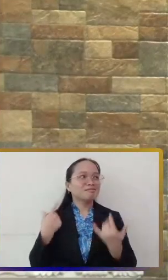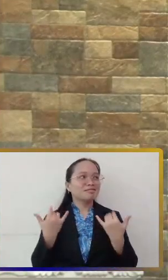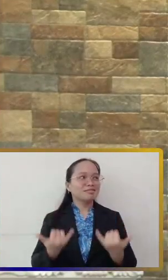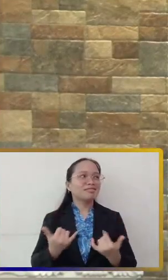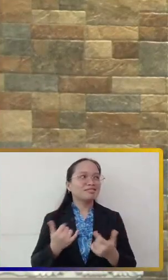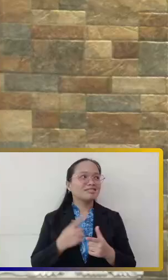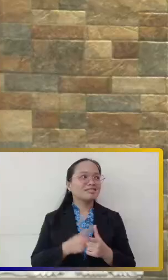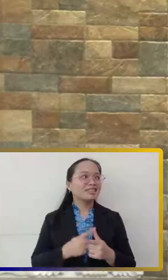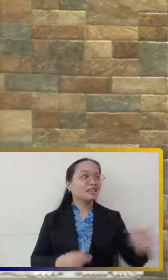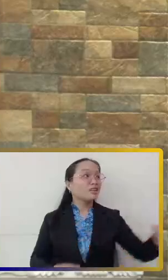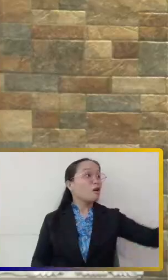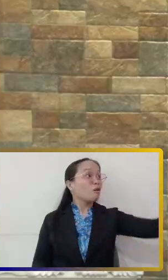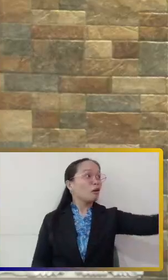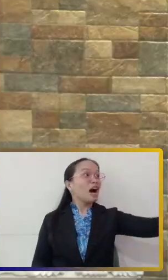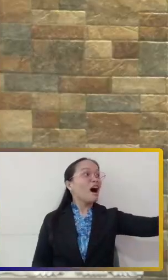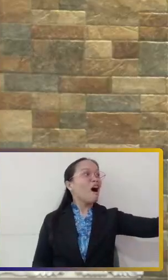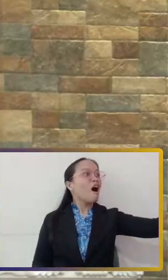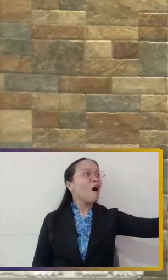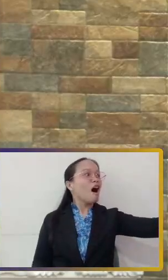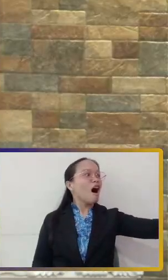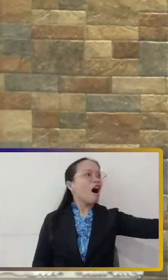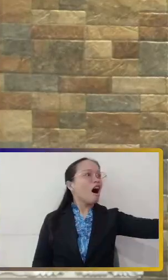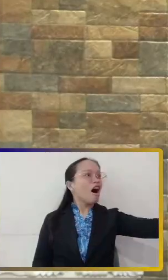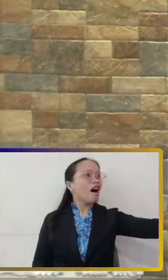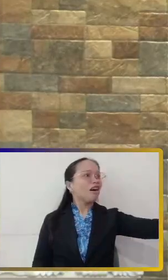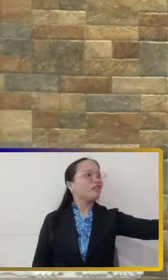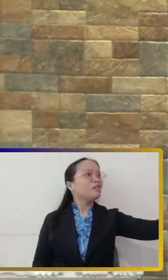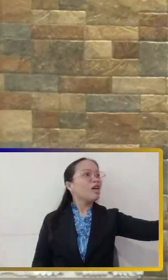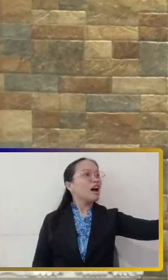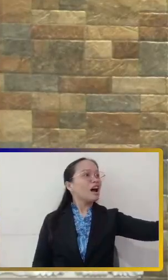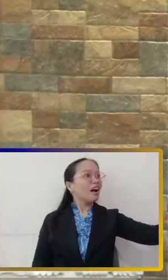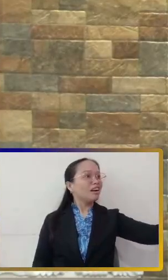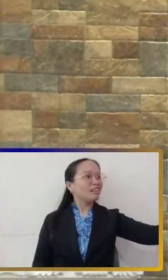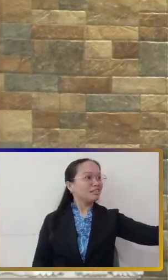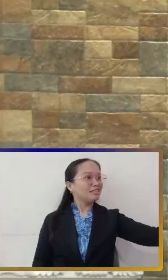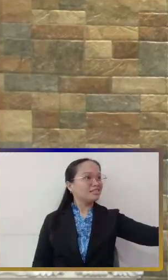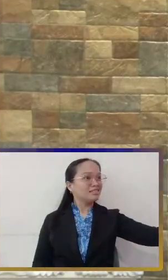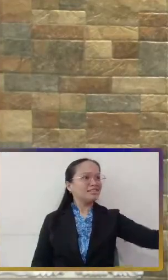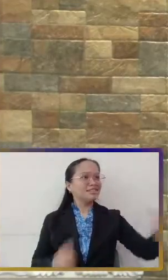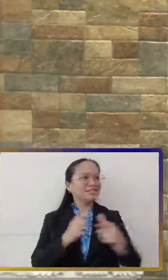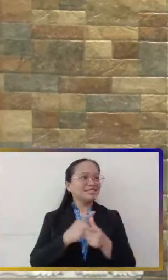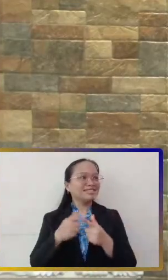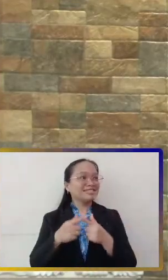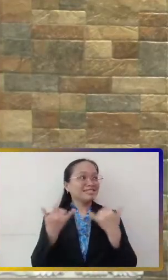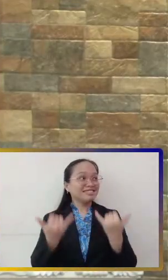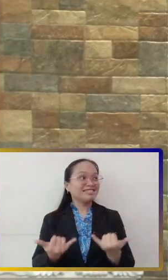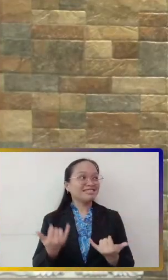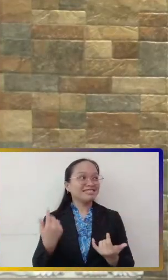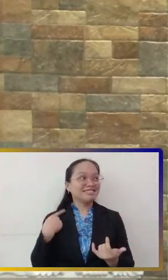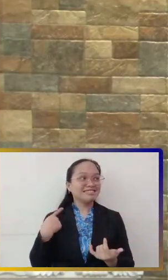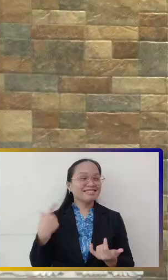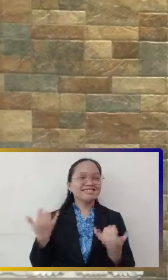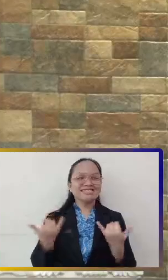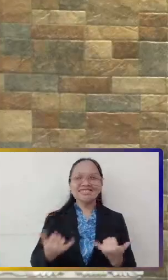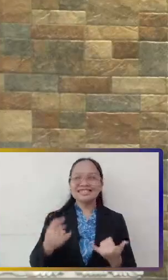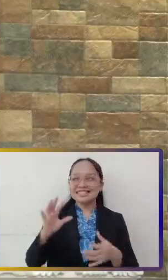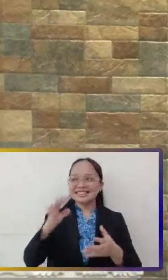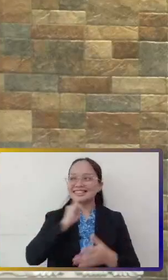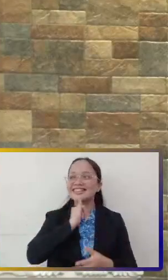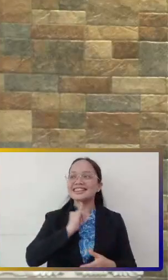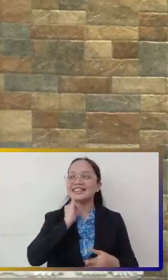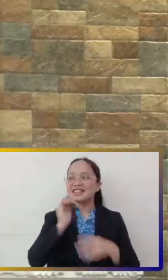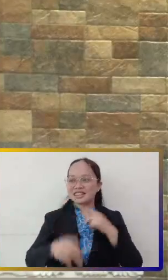kasi noong araw, pag nakikipaglaban ng mga kapatid, ang mga anak ng Diyos, yung mga Israelites, ay nananalo sila,